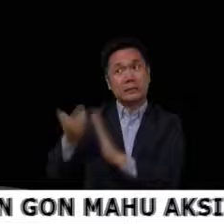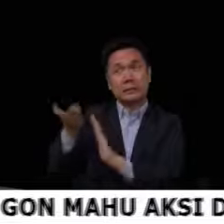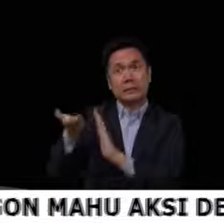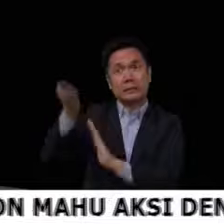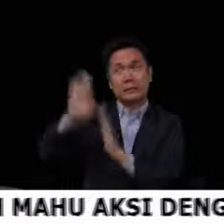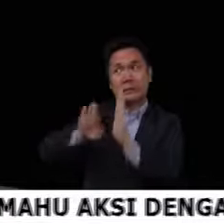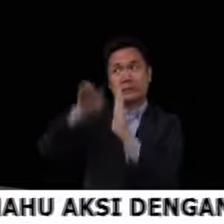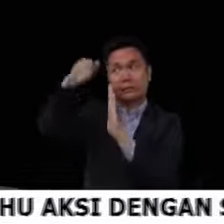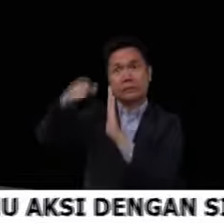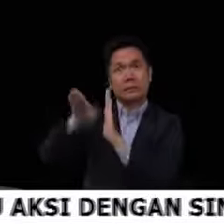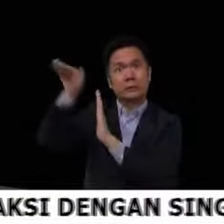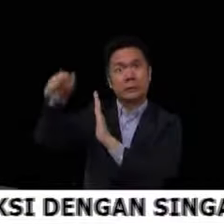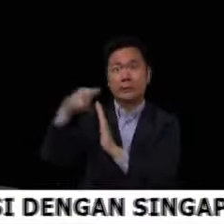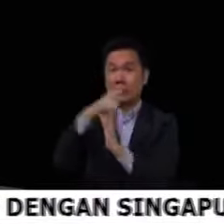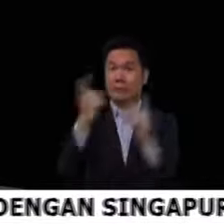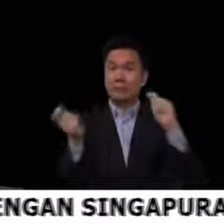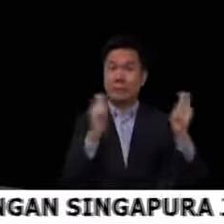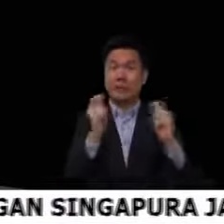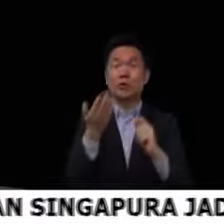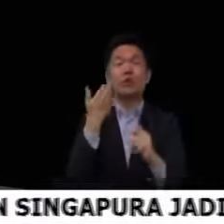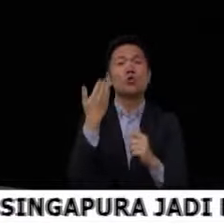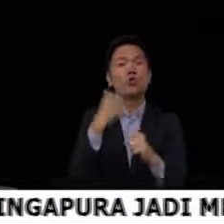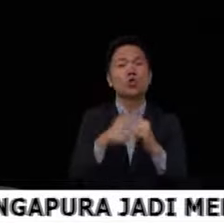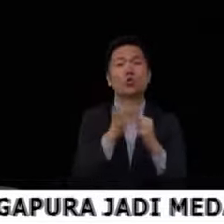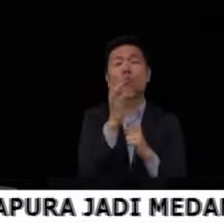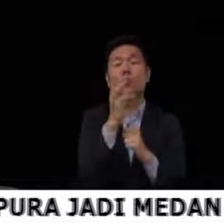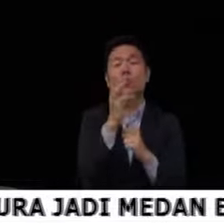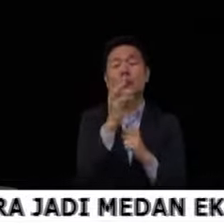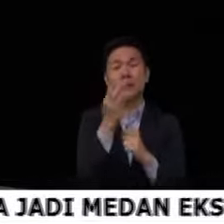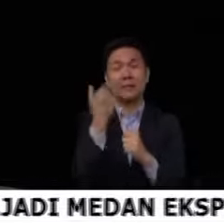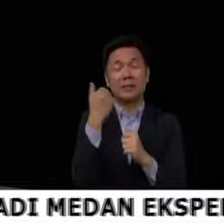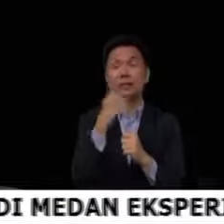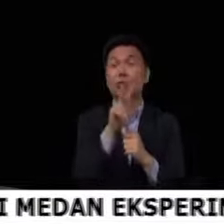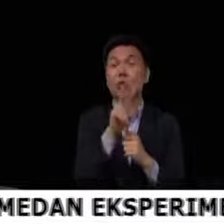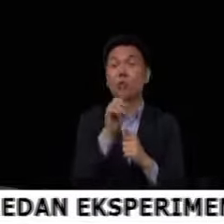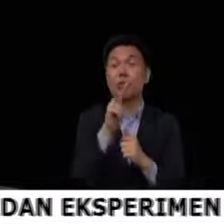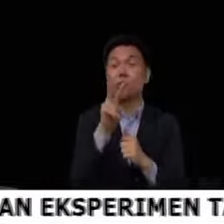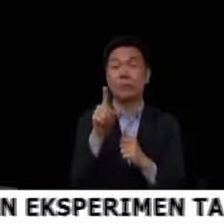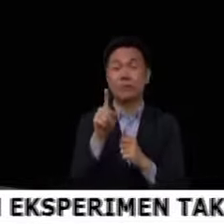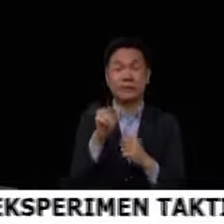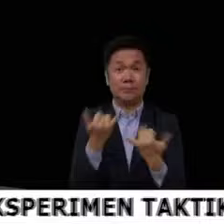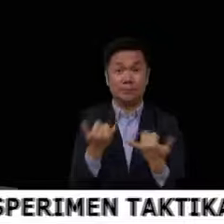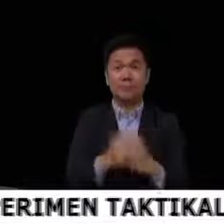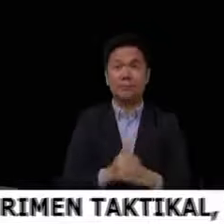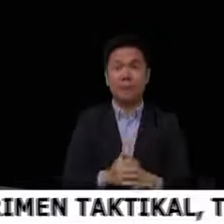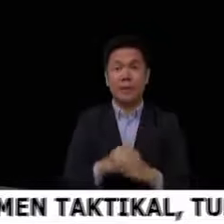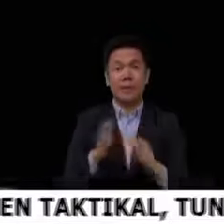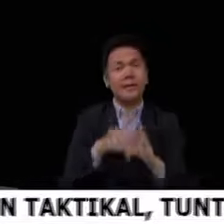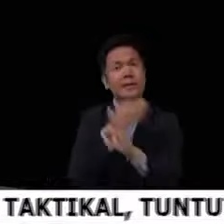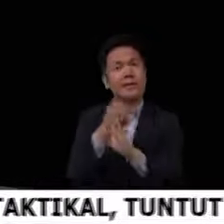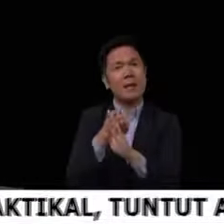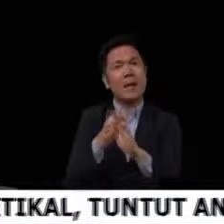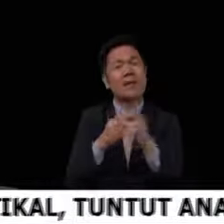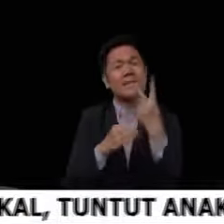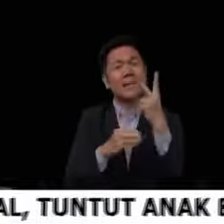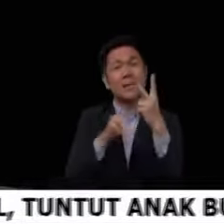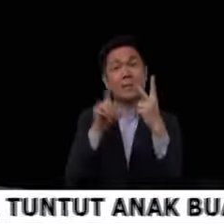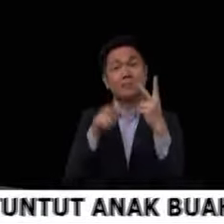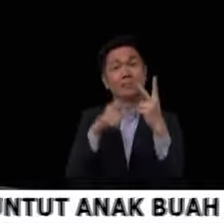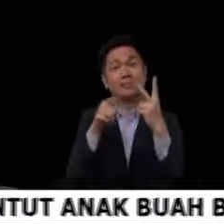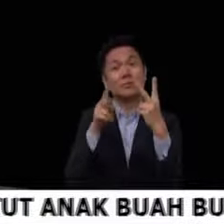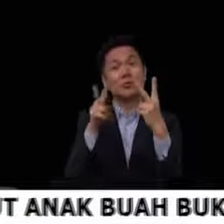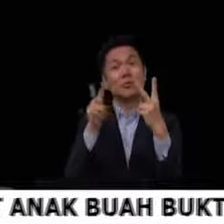hidung yang diluluskan dulu hanya 17-4 datahu 21 ayahnya sehingga Desember 21